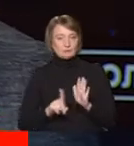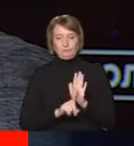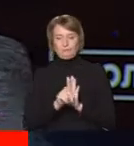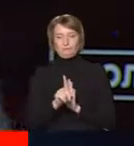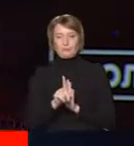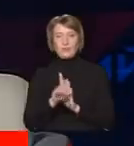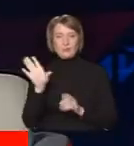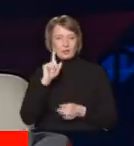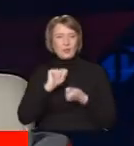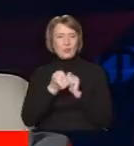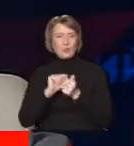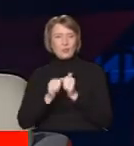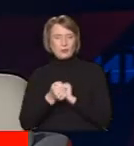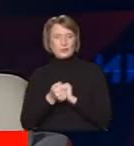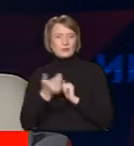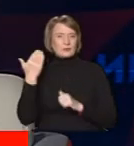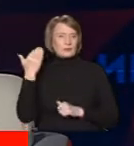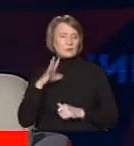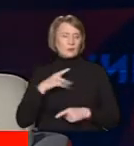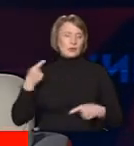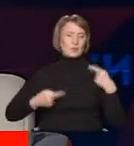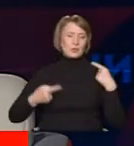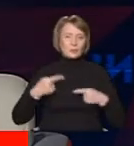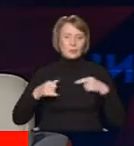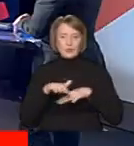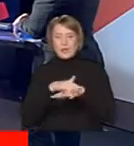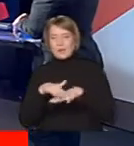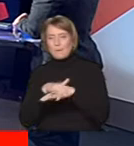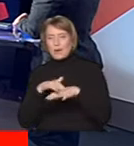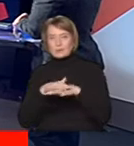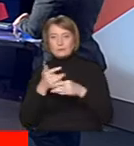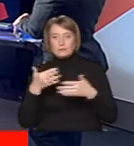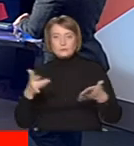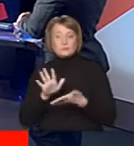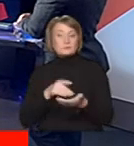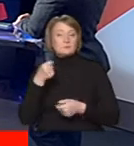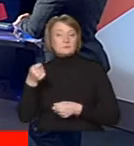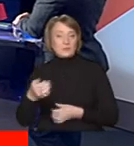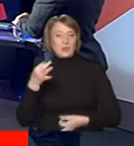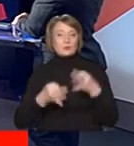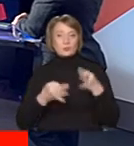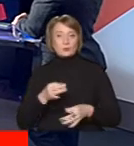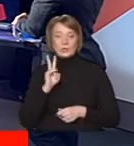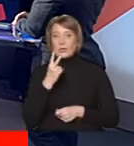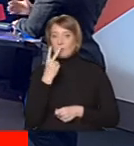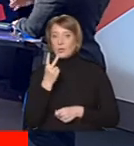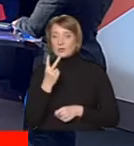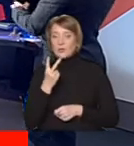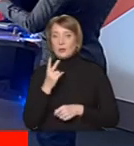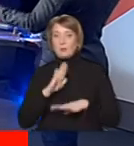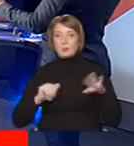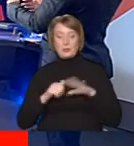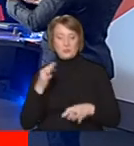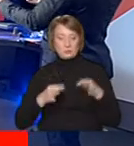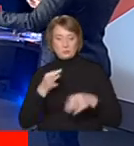ви пам'ятаєте, у нас минулого року були там перипетії, громадські стикання і так далі. Дійшло все до суду, і як показала практика, суд сказав, ні, там